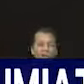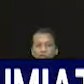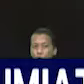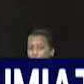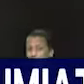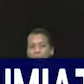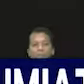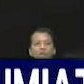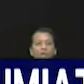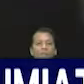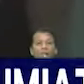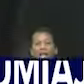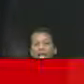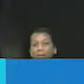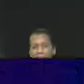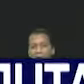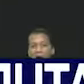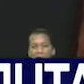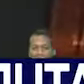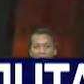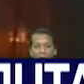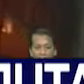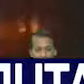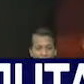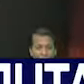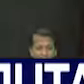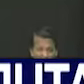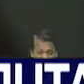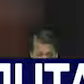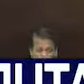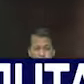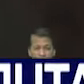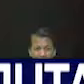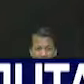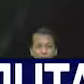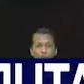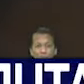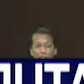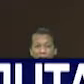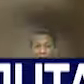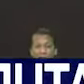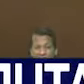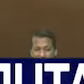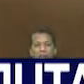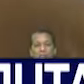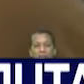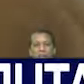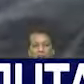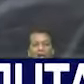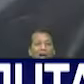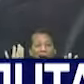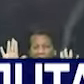anggaran pembangunan Puskesmas bumiaji dicairkan seluruhnya meski proyek yang dimenangkan tersangka melalui lelang